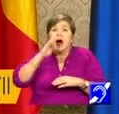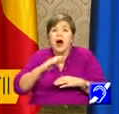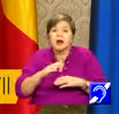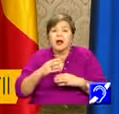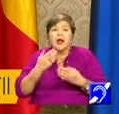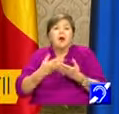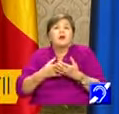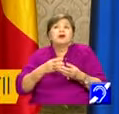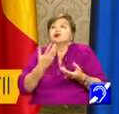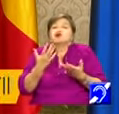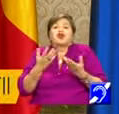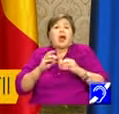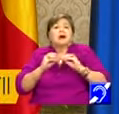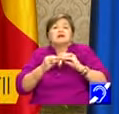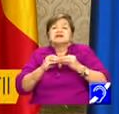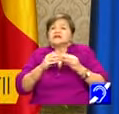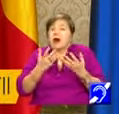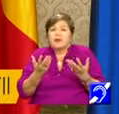ce înseamnă